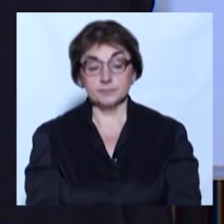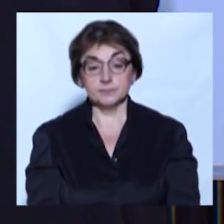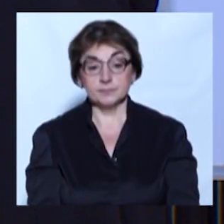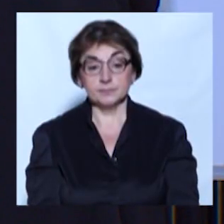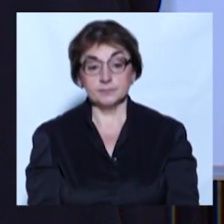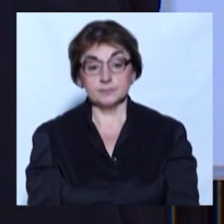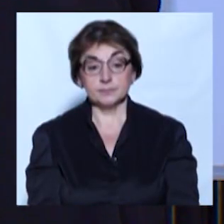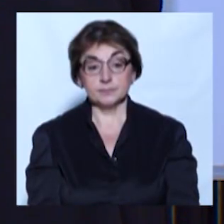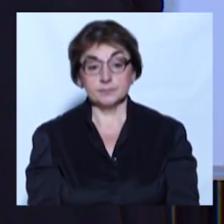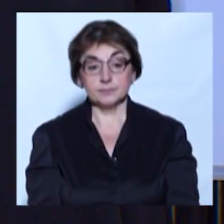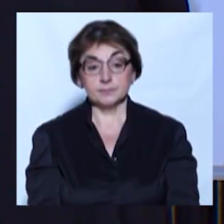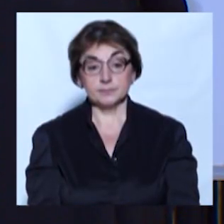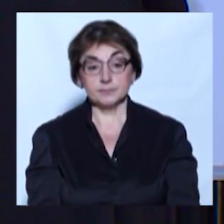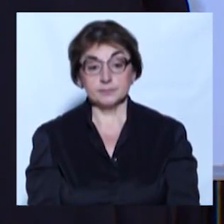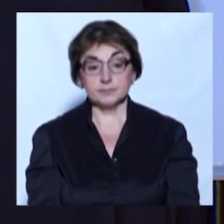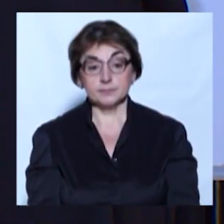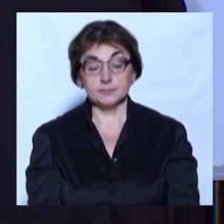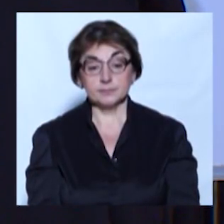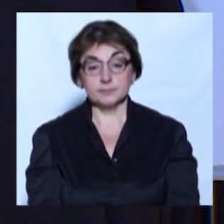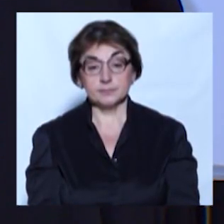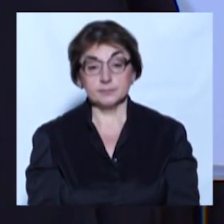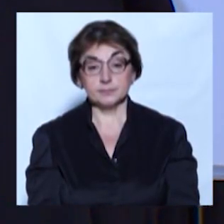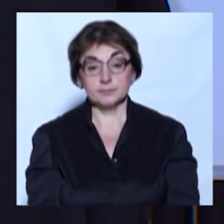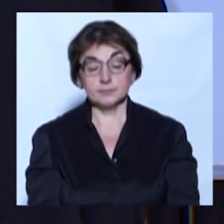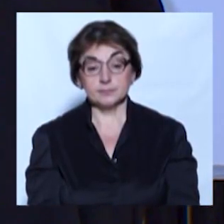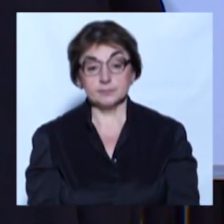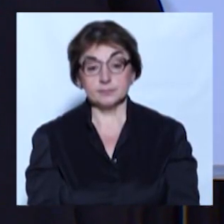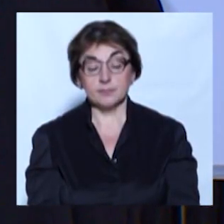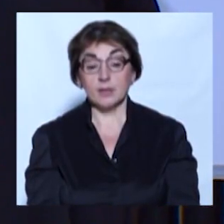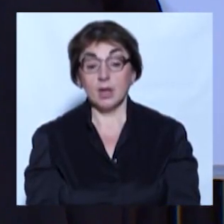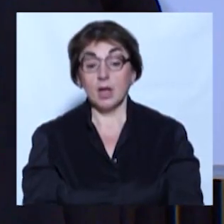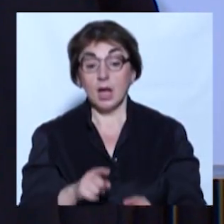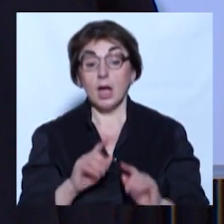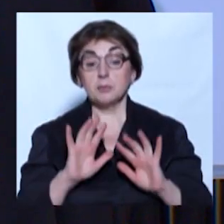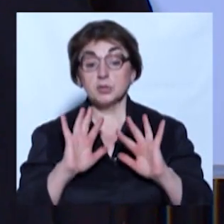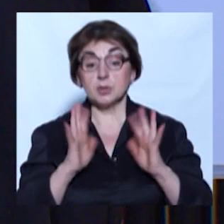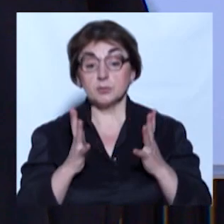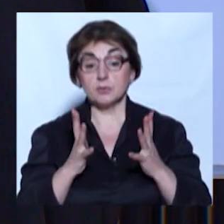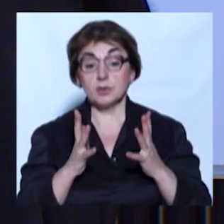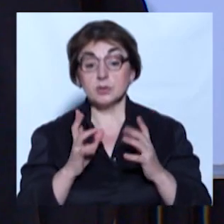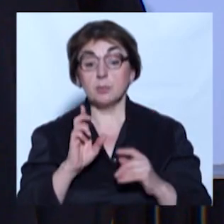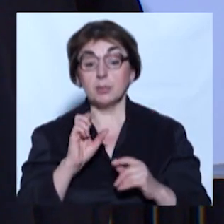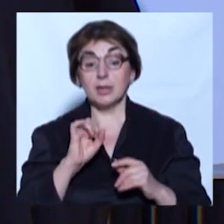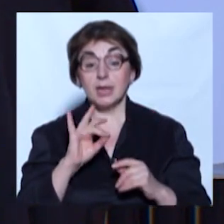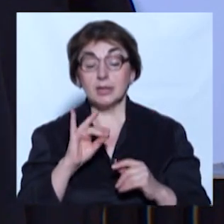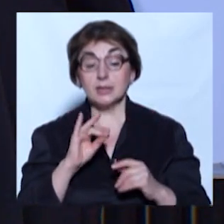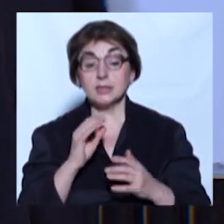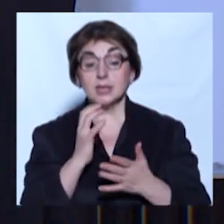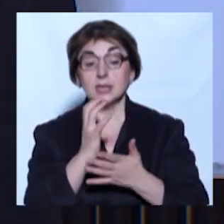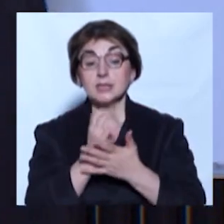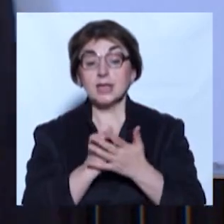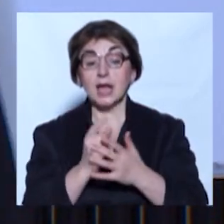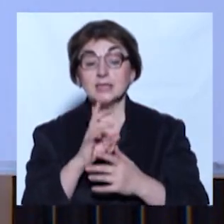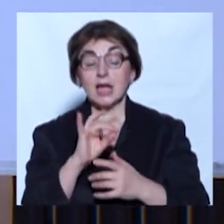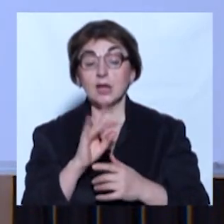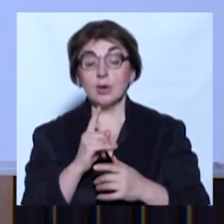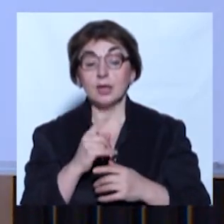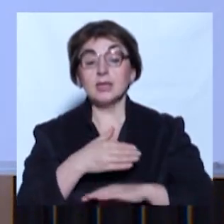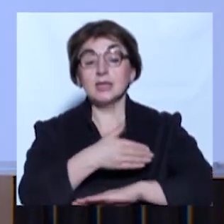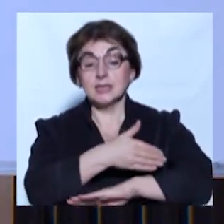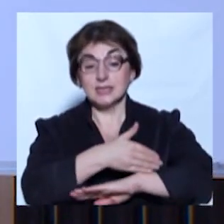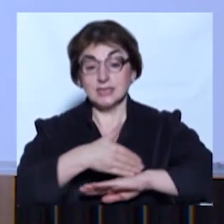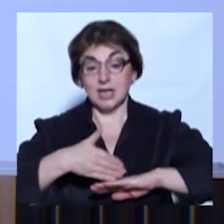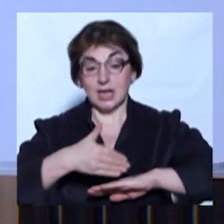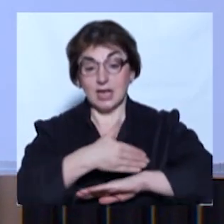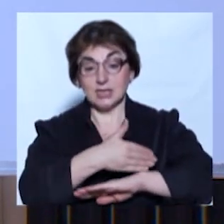Გერის წყარო. Და გერის წყარო ამ შემთხვევაში, რა თქმა უნდა, არის ჩვენი სახაზავი.